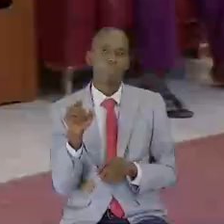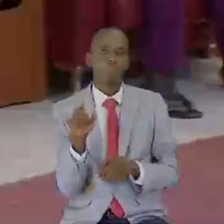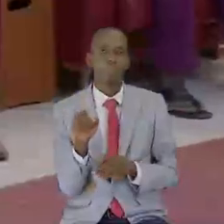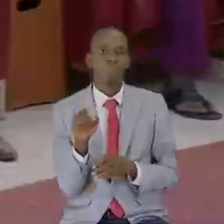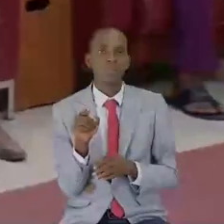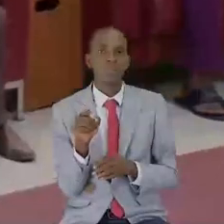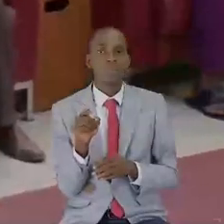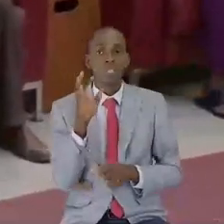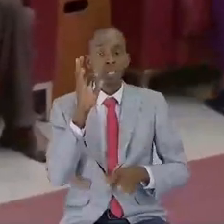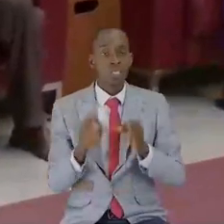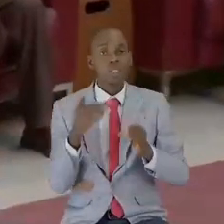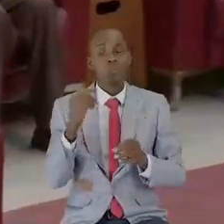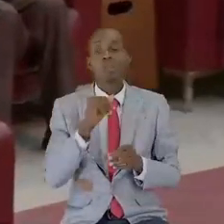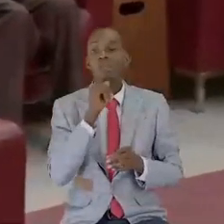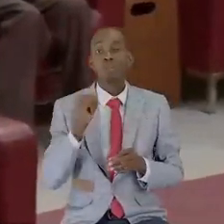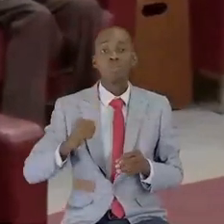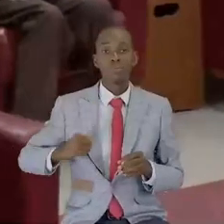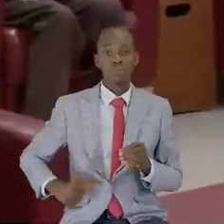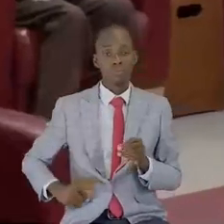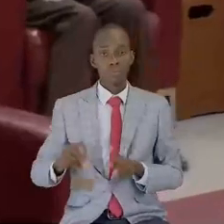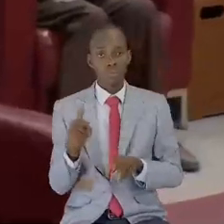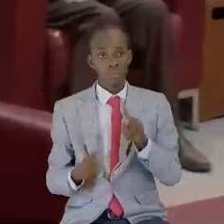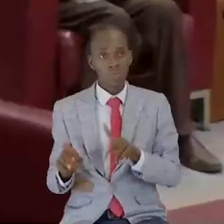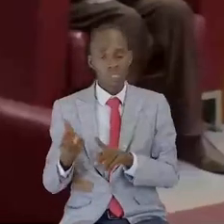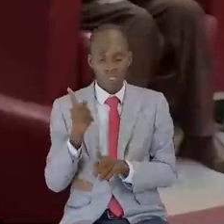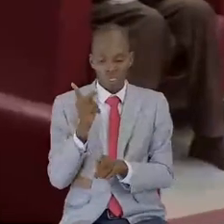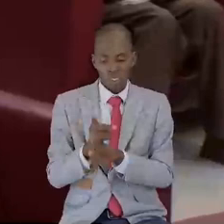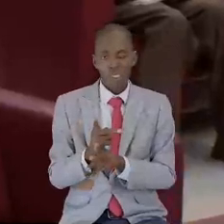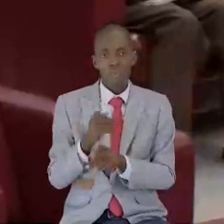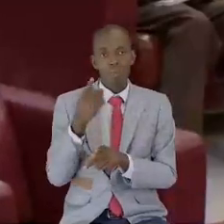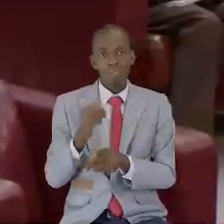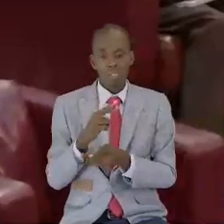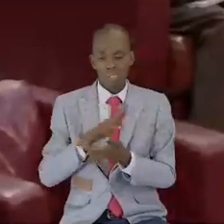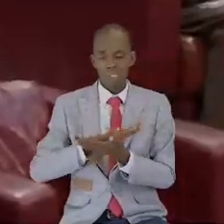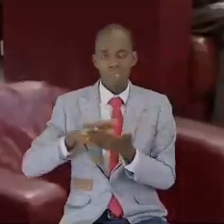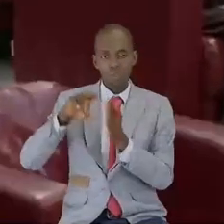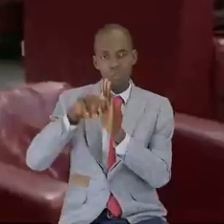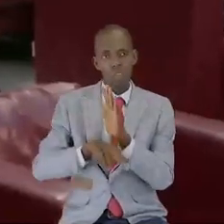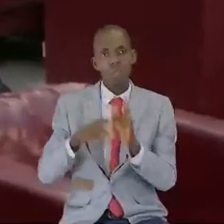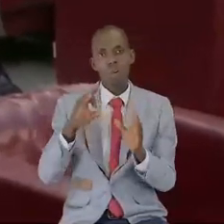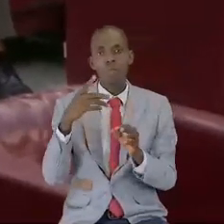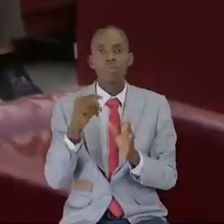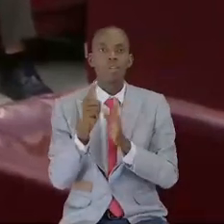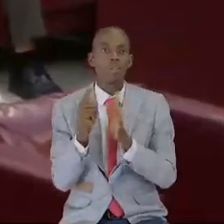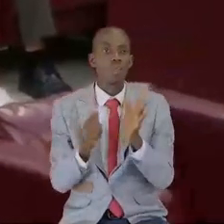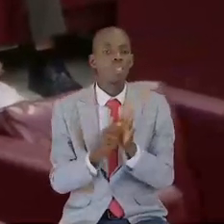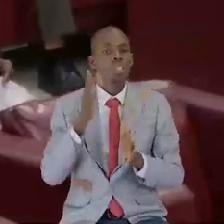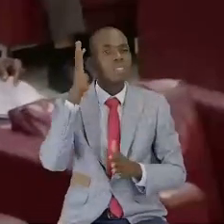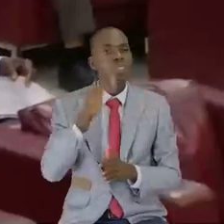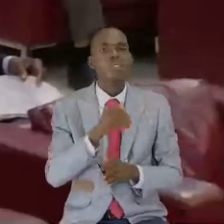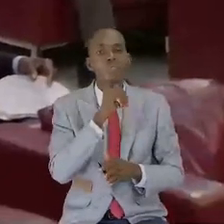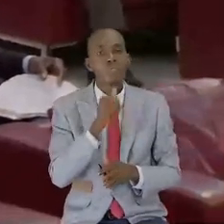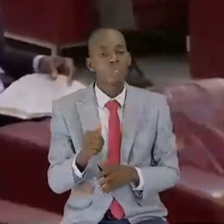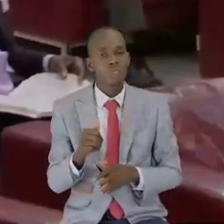Si donc l'incirconcis observe les ordonnances de la loi, son incirconcision